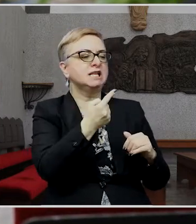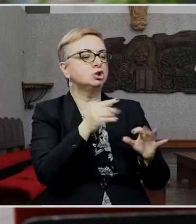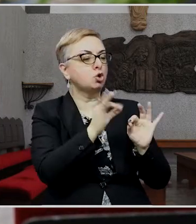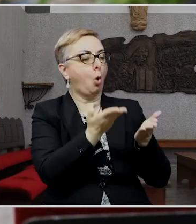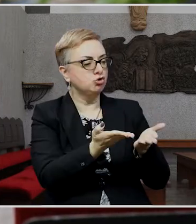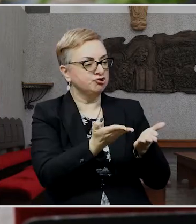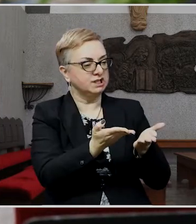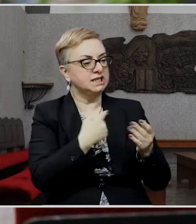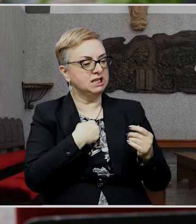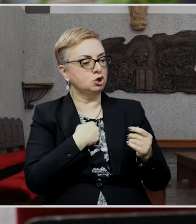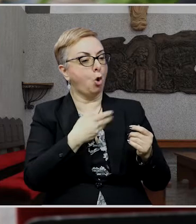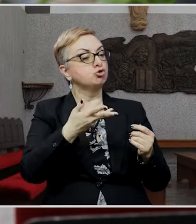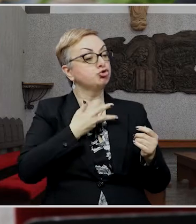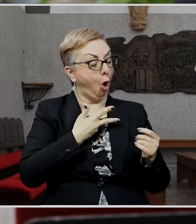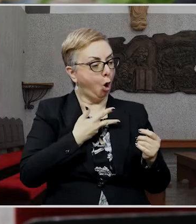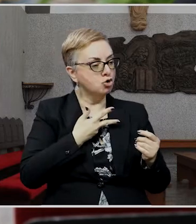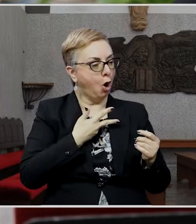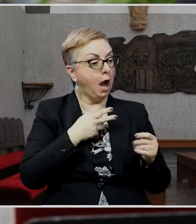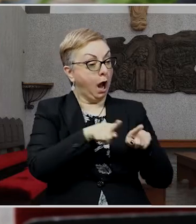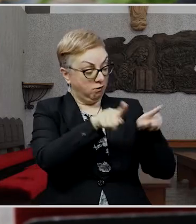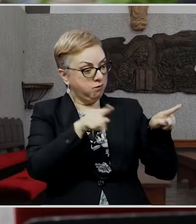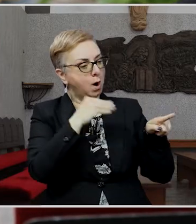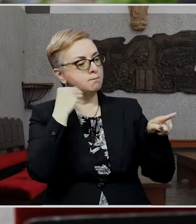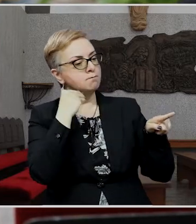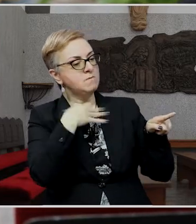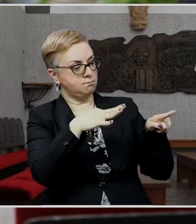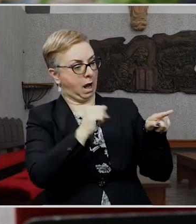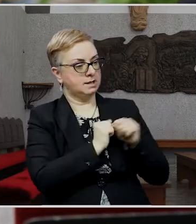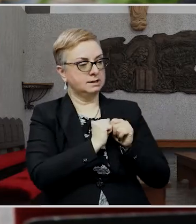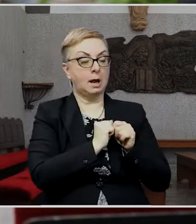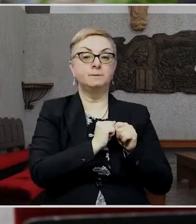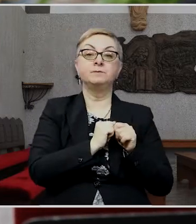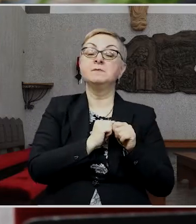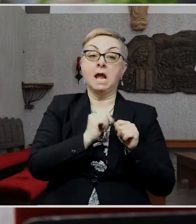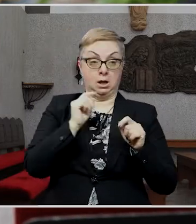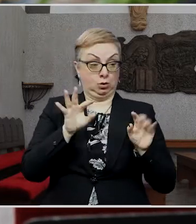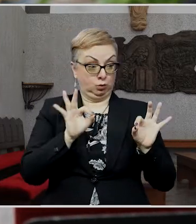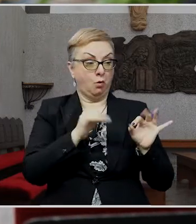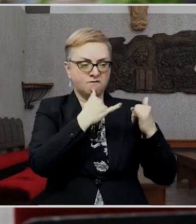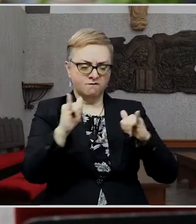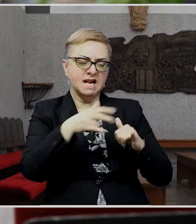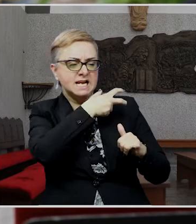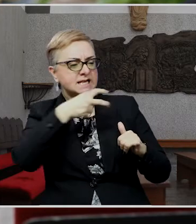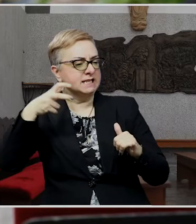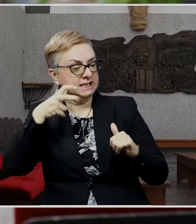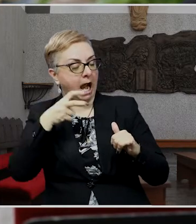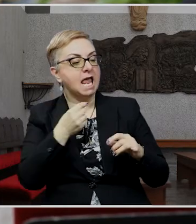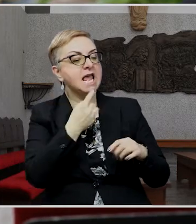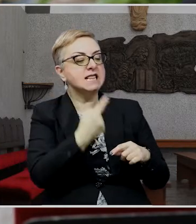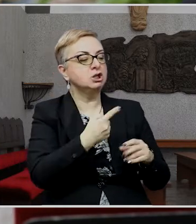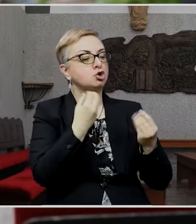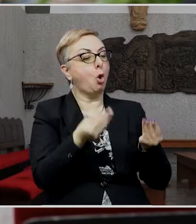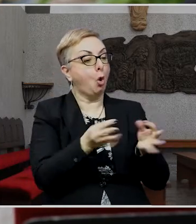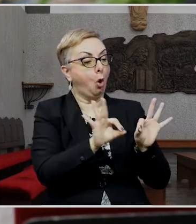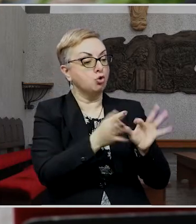inviato a voi dio disse ancora a mosè così di rai ai figli di israele il